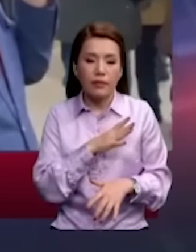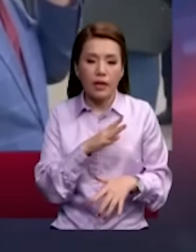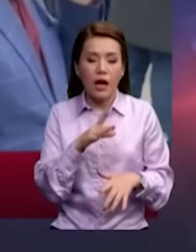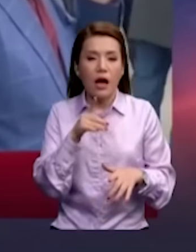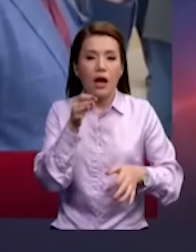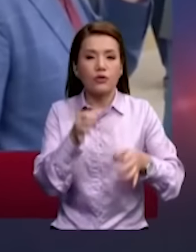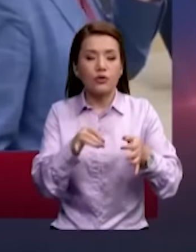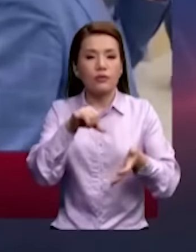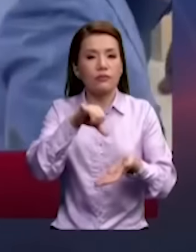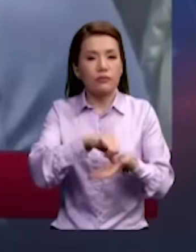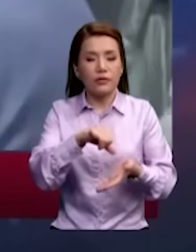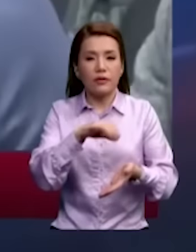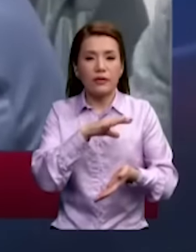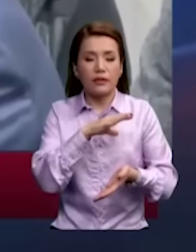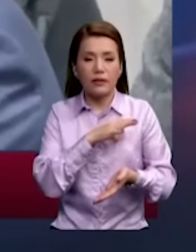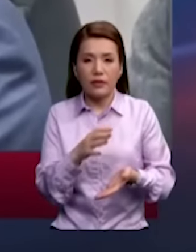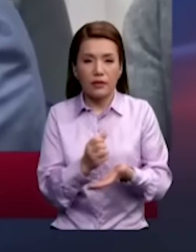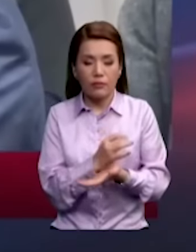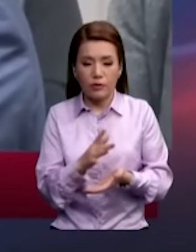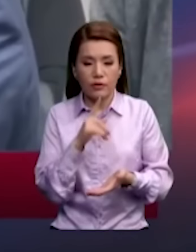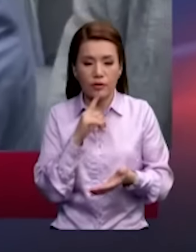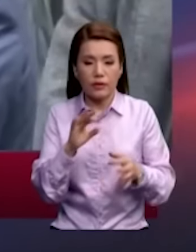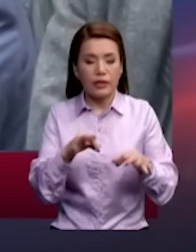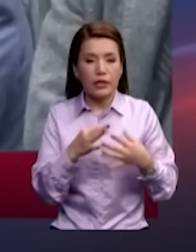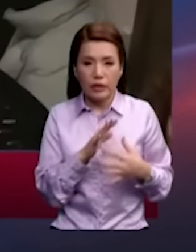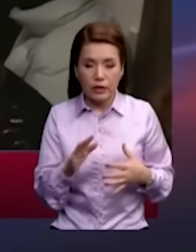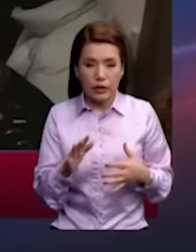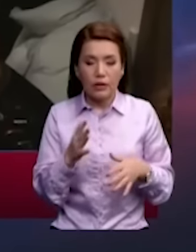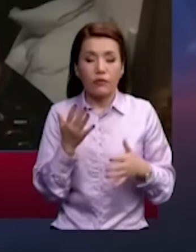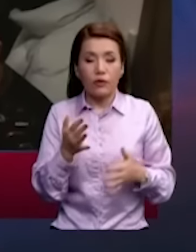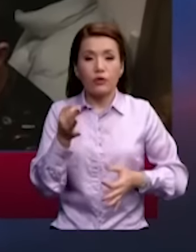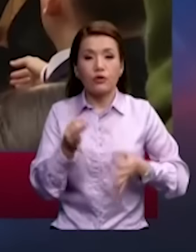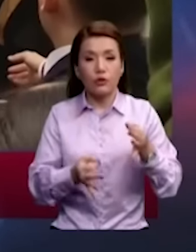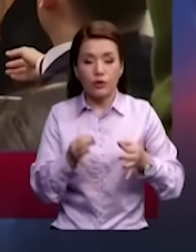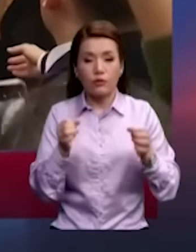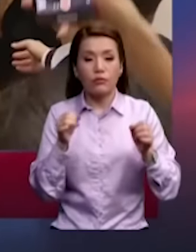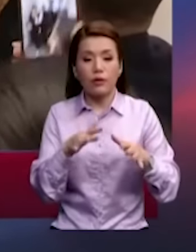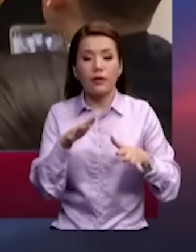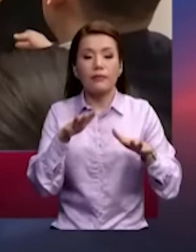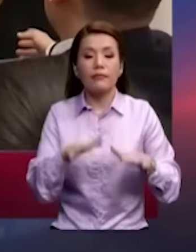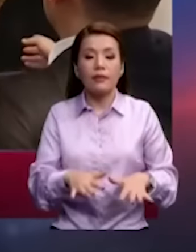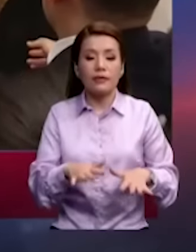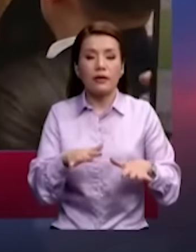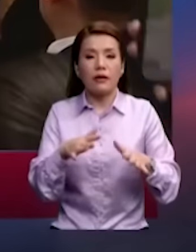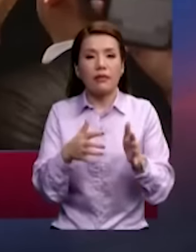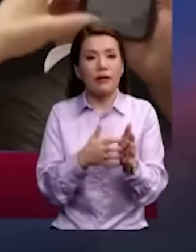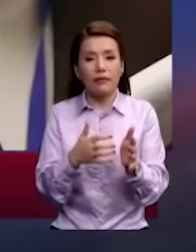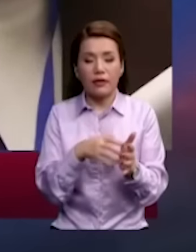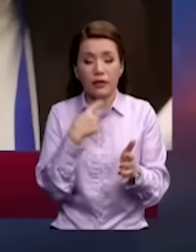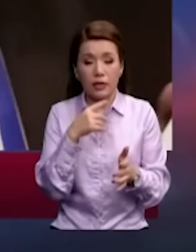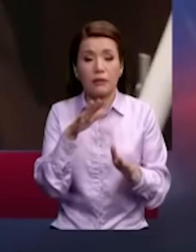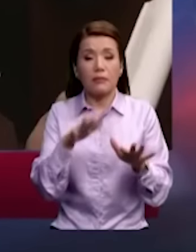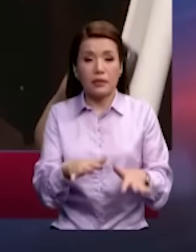пустили, как и многих родственников Салтанат Нукеновой. Пресс-служба суда сослалась на отсутствие мест, но, как мы поняли, места были.